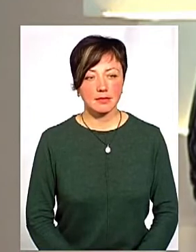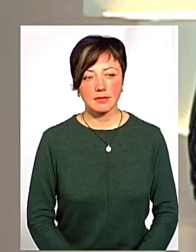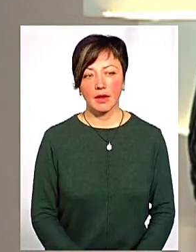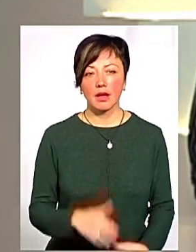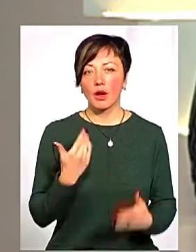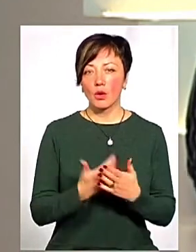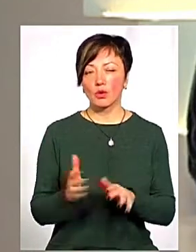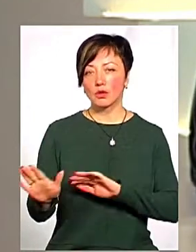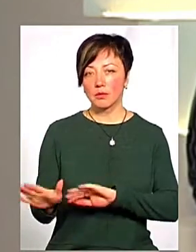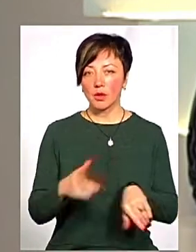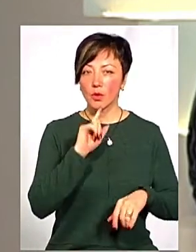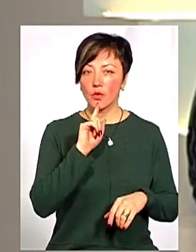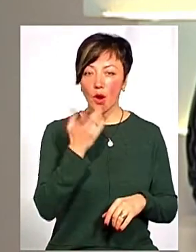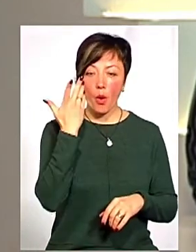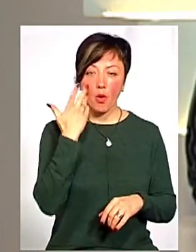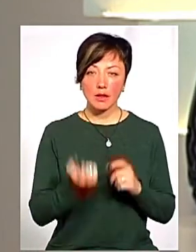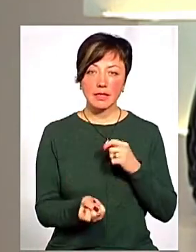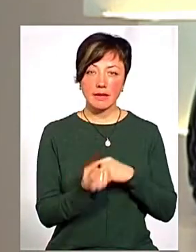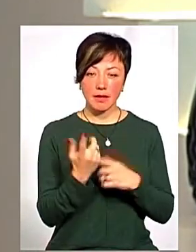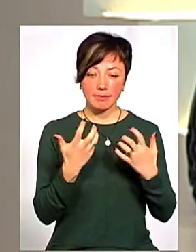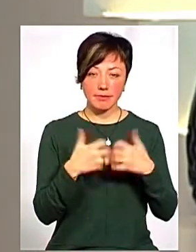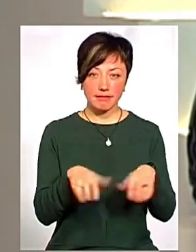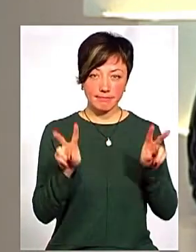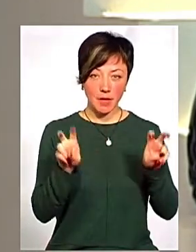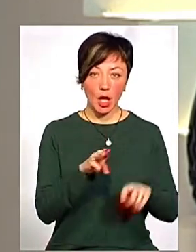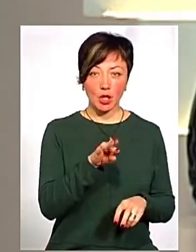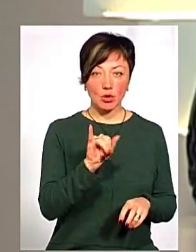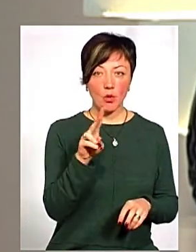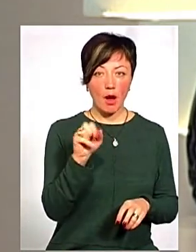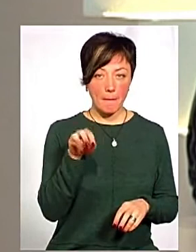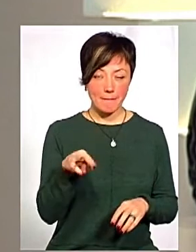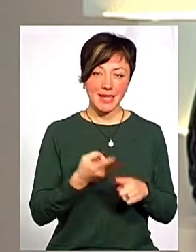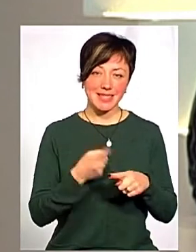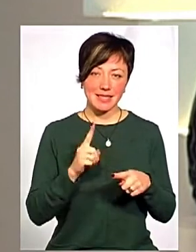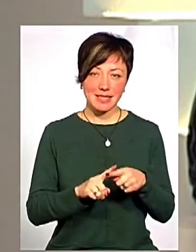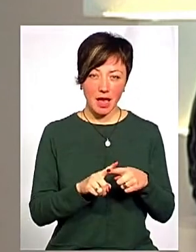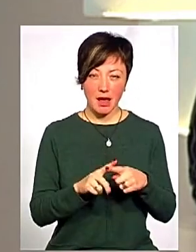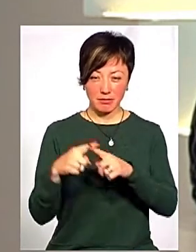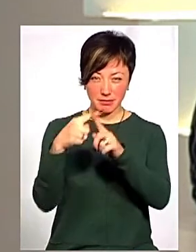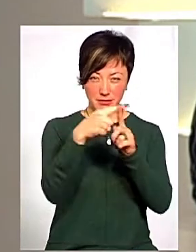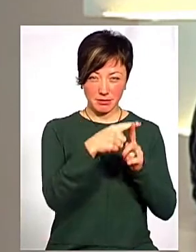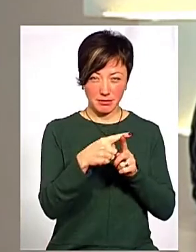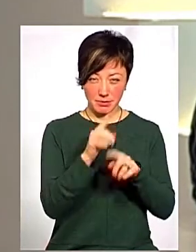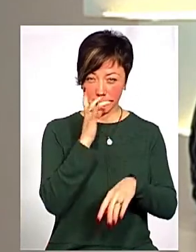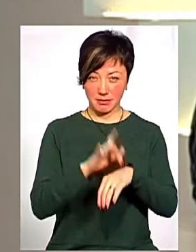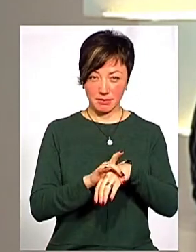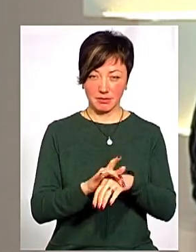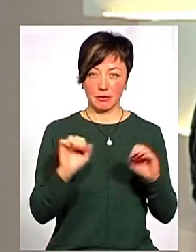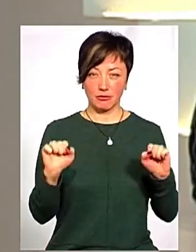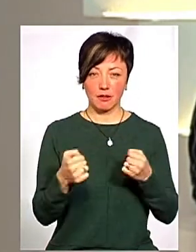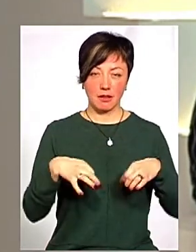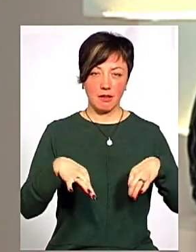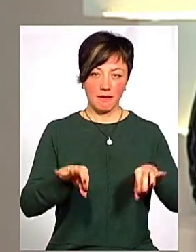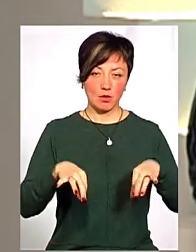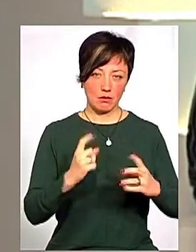Отож, минув рік, відколи на дорогах області з'явились труками. Для неводіїв уточню, це такі лазерні радари для вимірювання